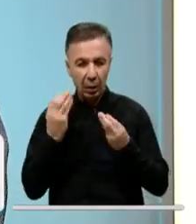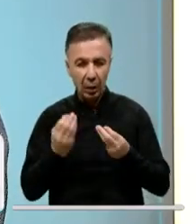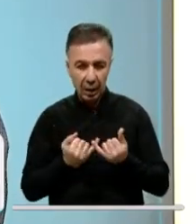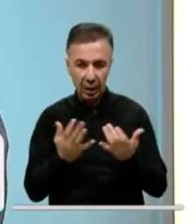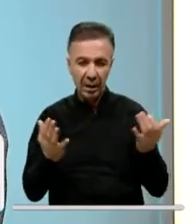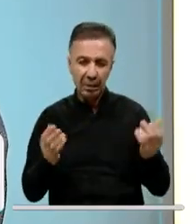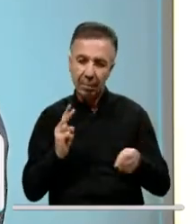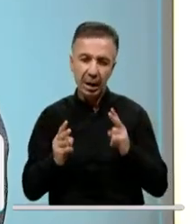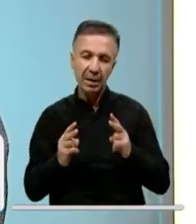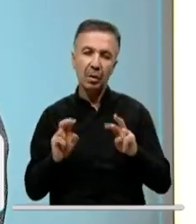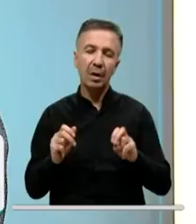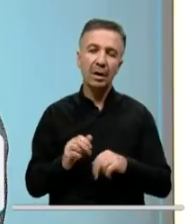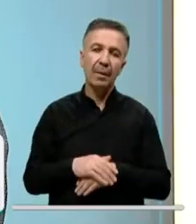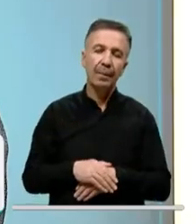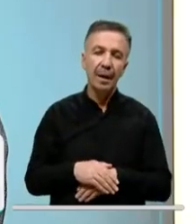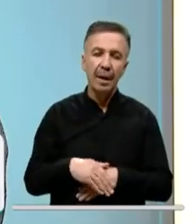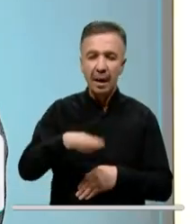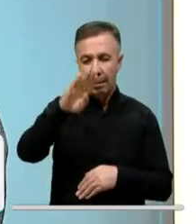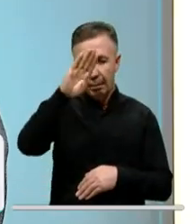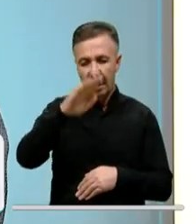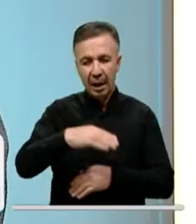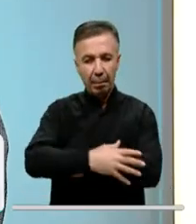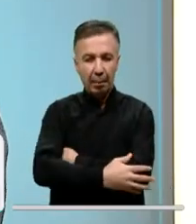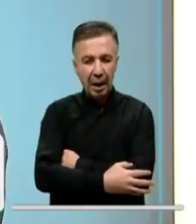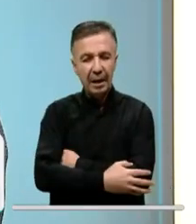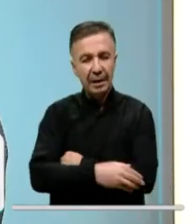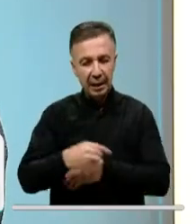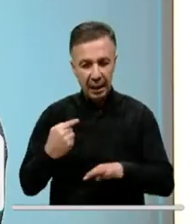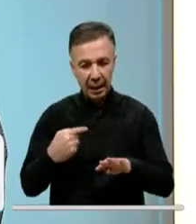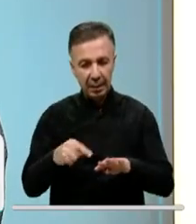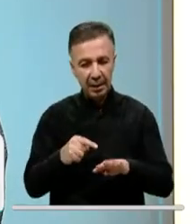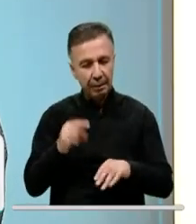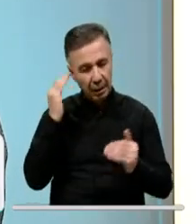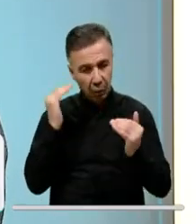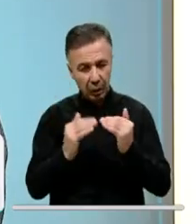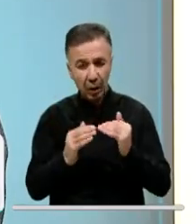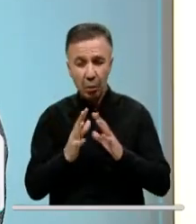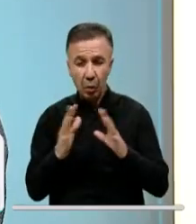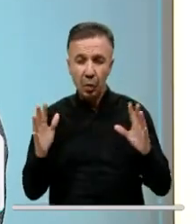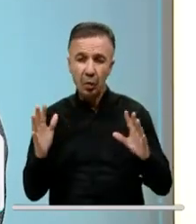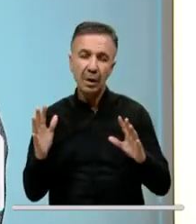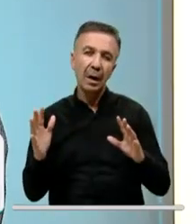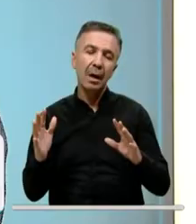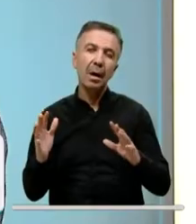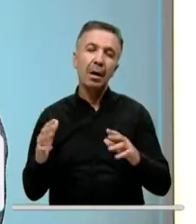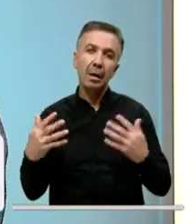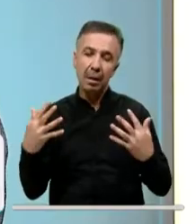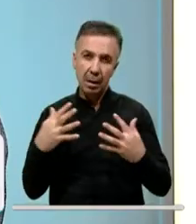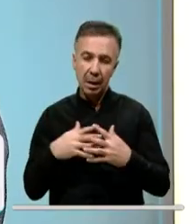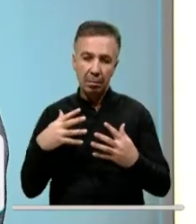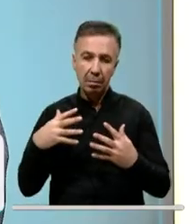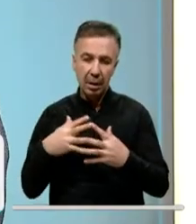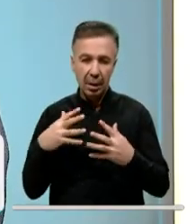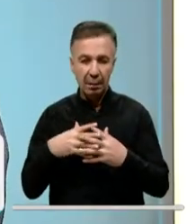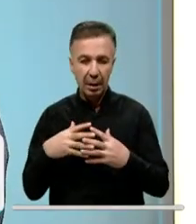mezhebini, hatta Maliki mezhebini taklit ediyorlar. Böylece o büyük kalabalık içerisinde, büyük